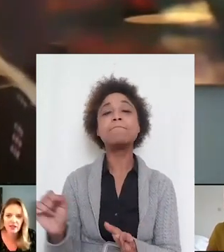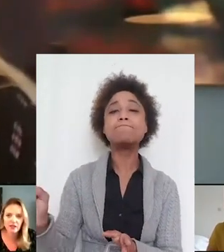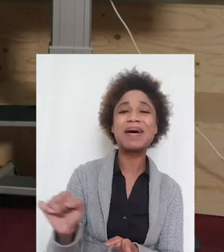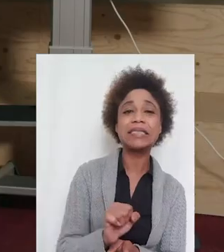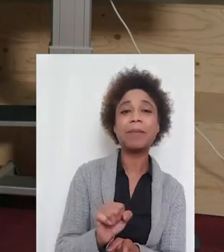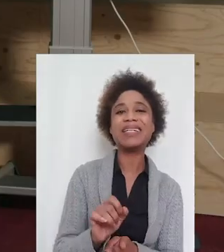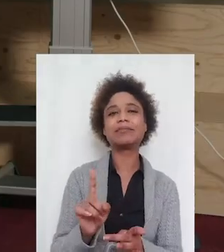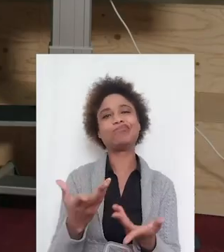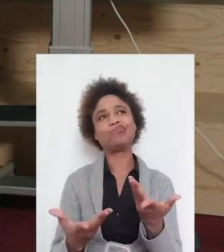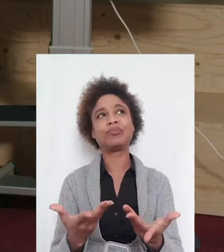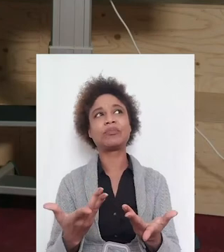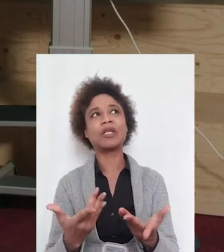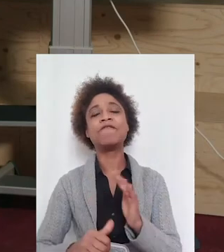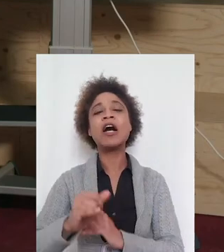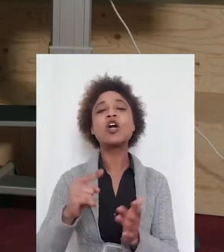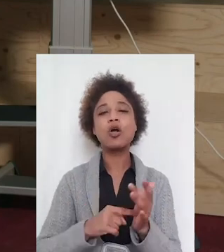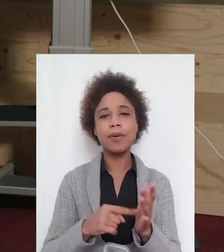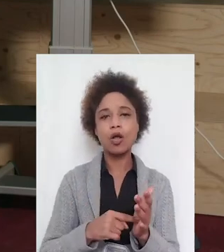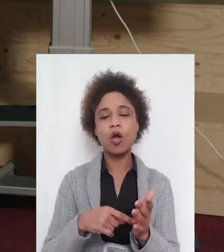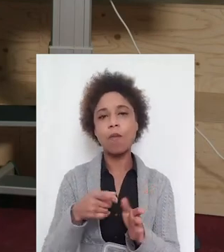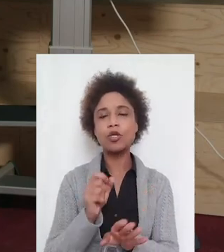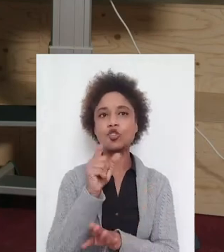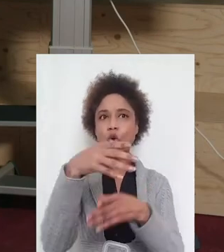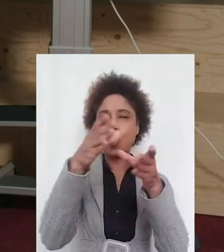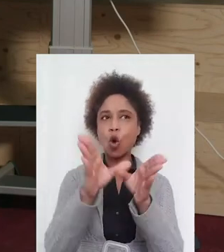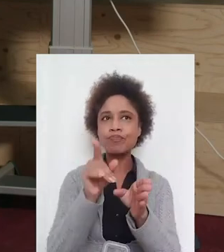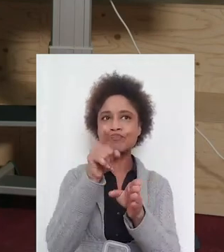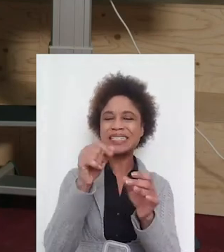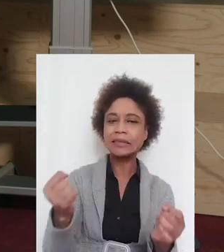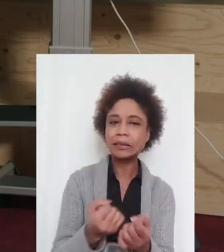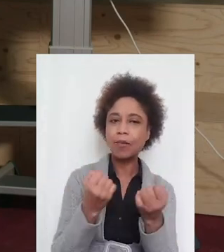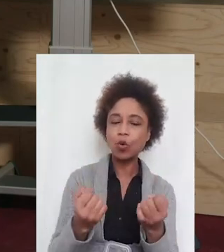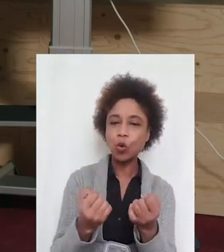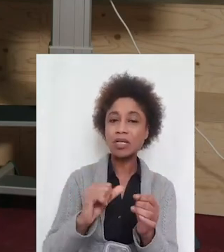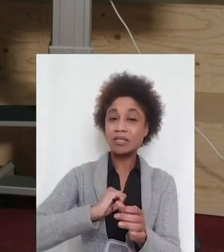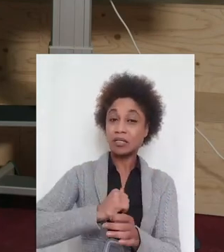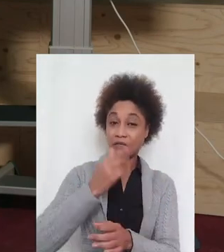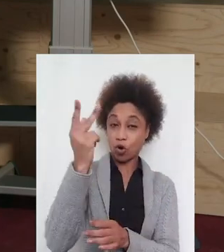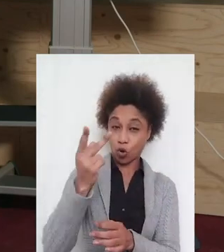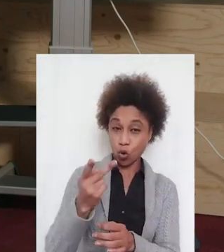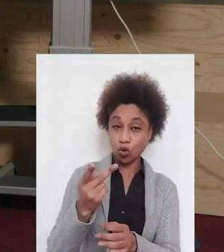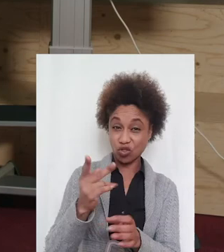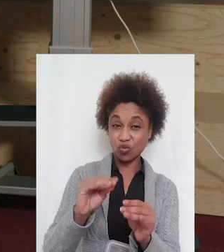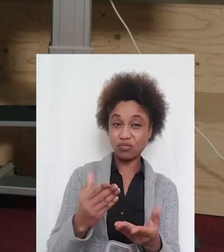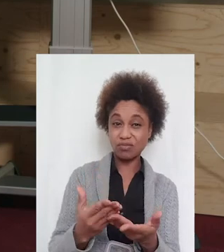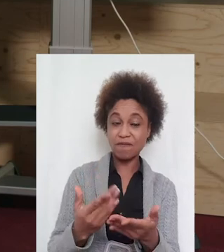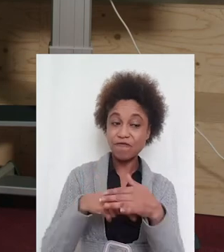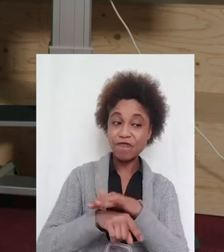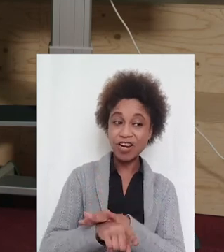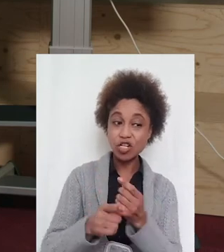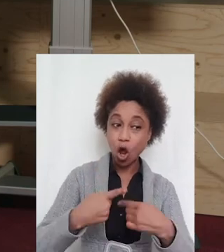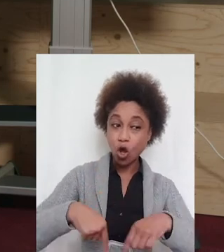Participatie wordt heel vaak gebruikt om de doelgroep te stimuleren om zelf kunst te beoefenen. En vanuit